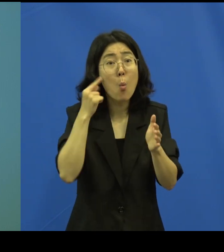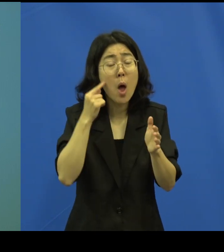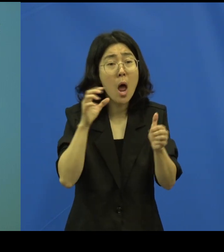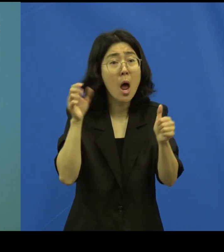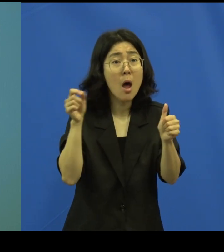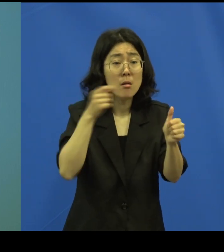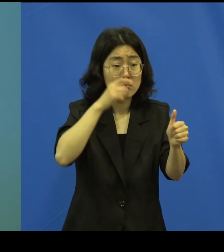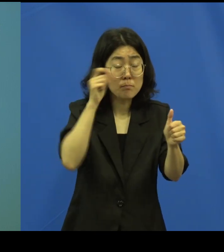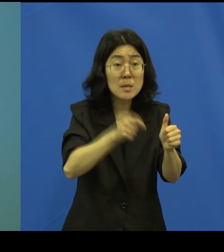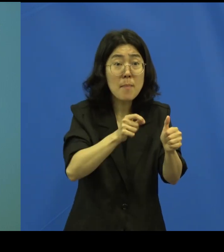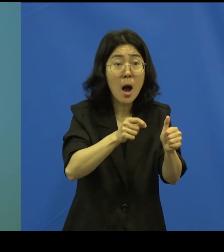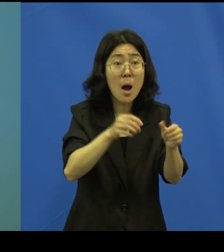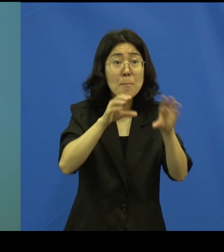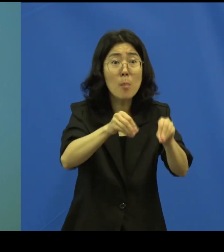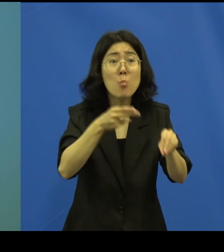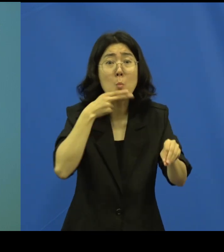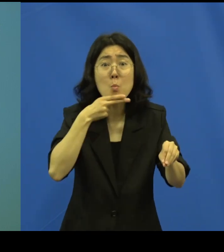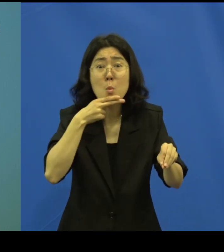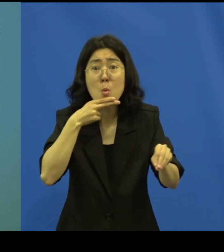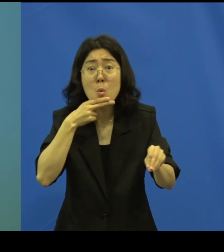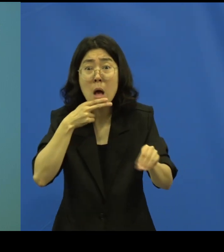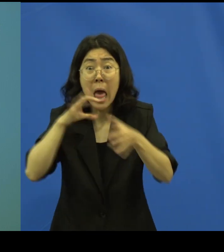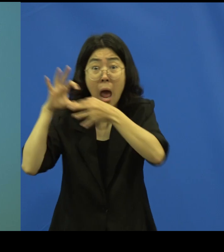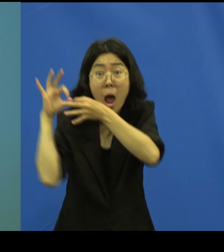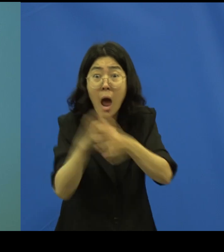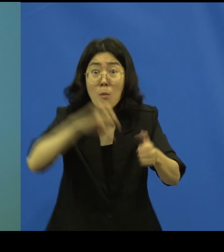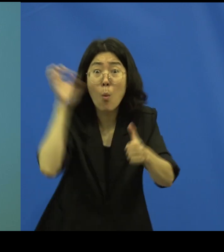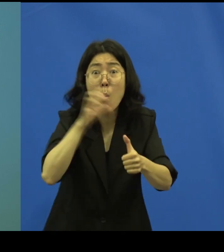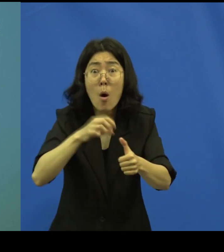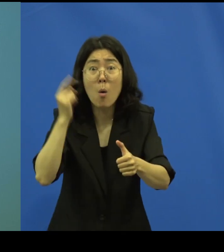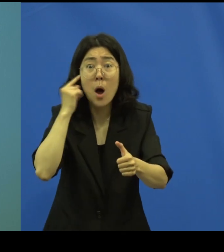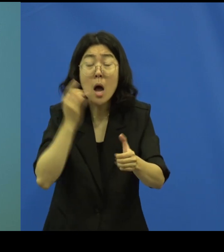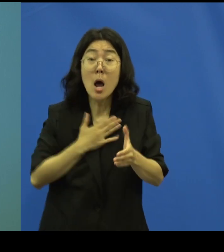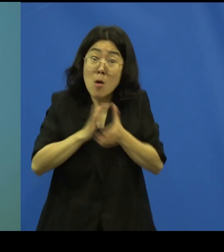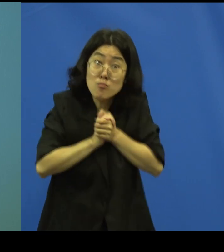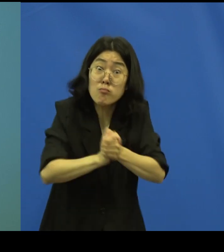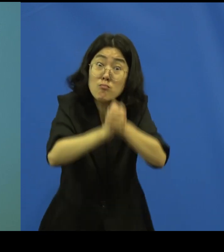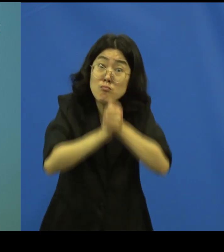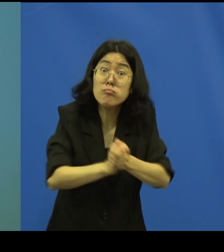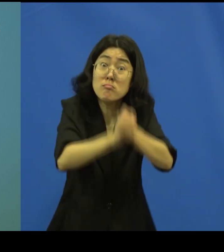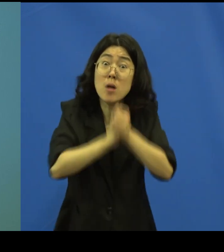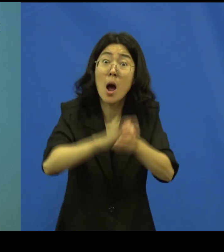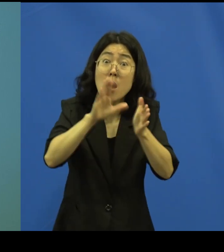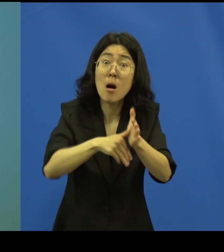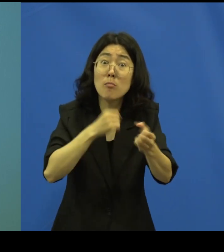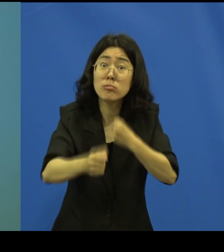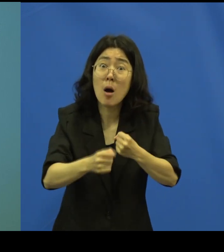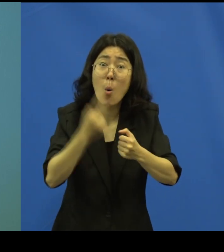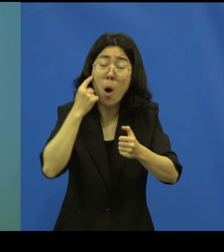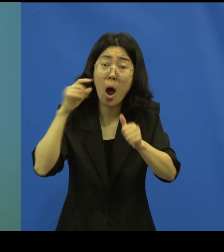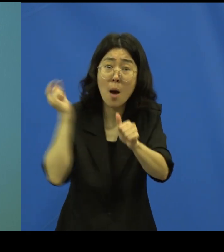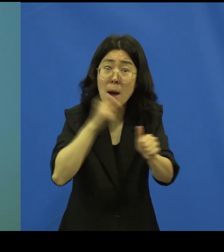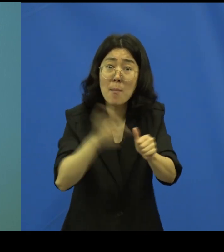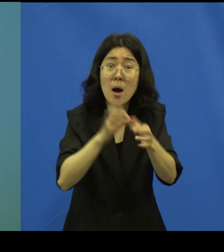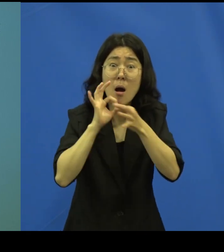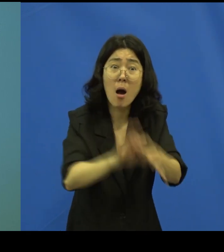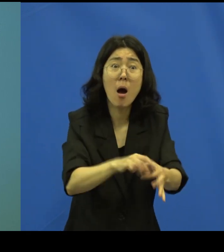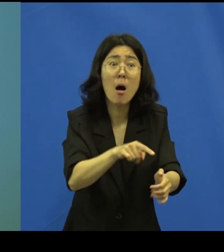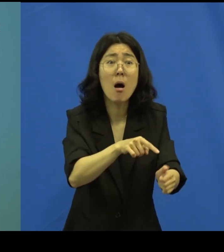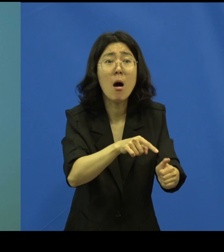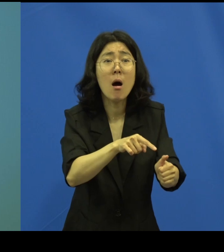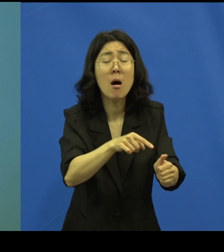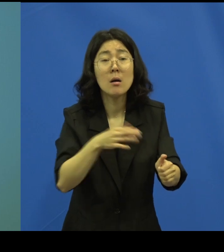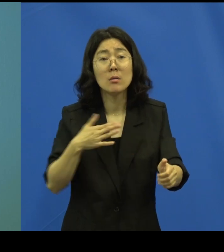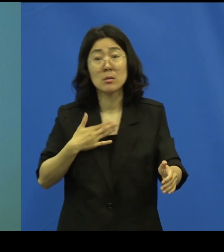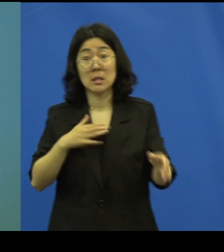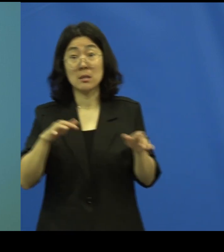우리가 기도하지만 그 기도가 아무런 의미가 없어 보일 것 같은, 내 기도가 땅에 묻혀버리는 것 같은 의심이 들 때가 있어요.